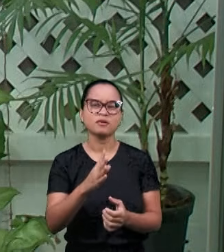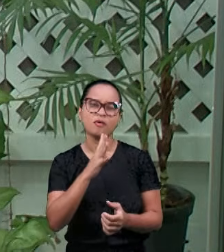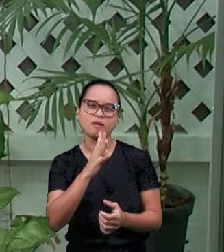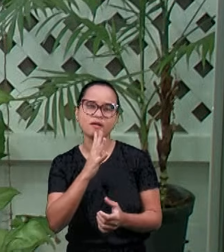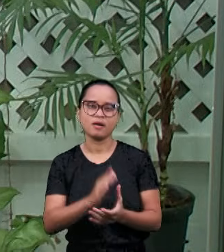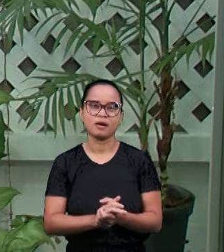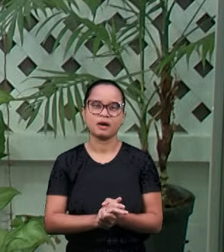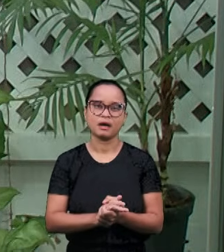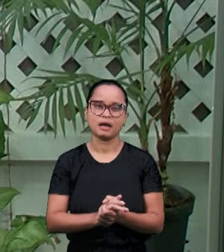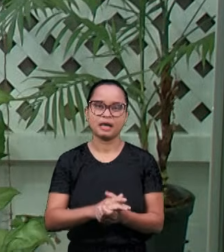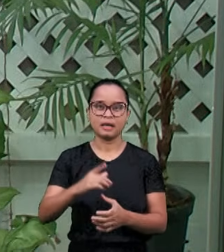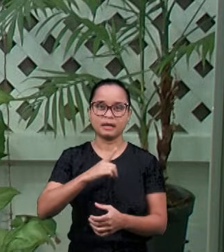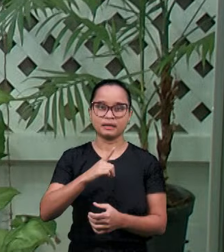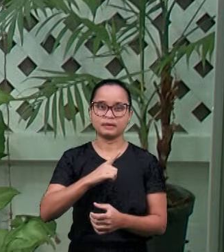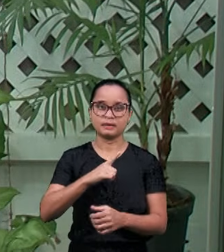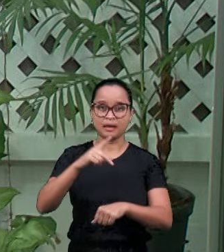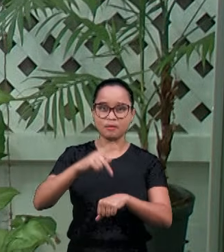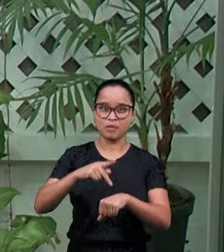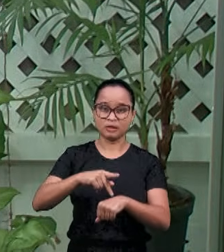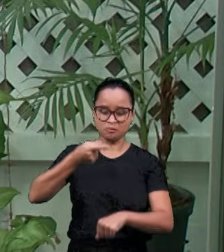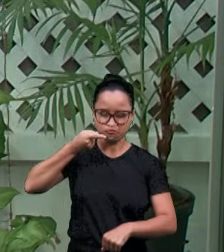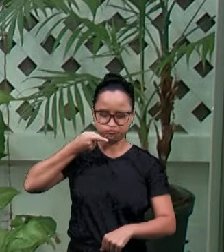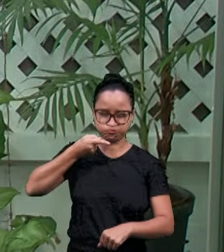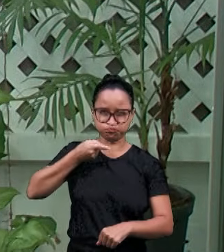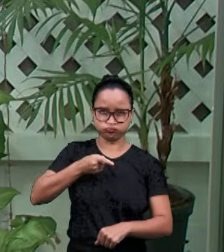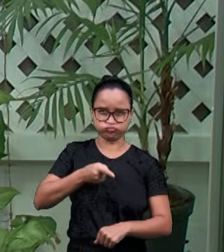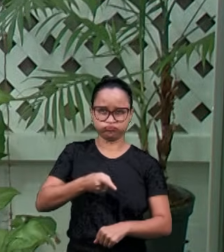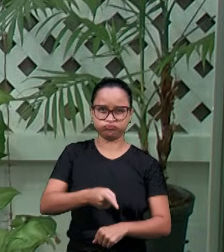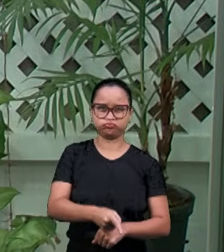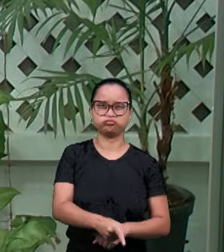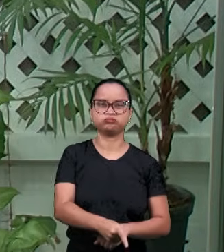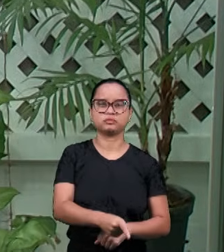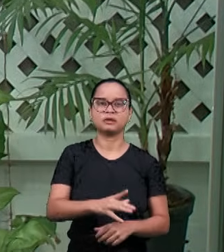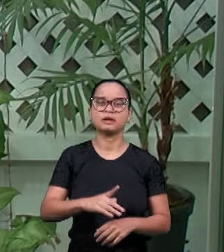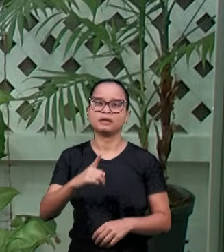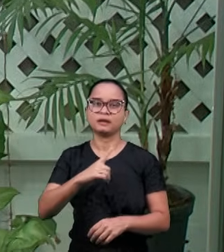sont générés dans la profondeur. Il y a des endroits,